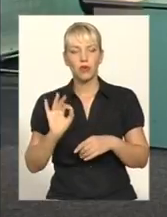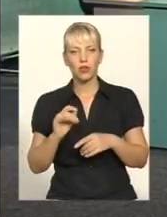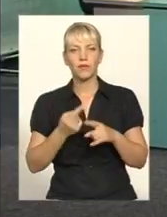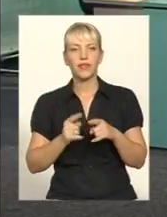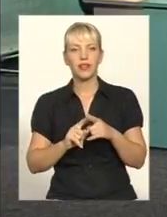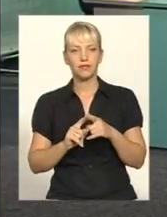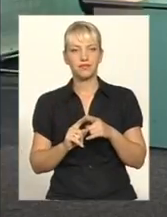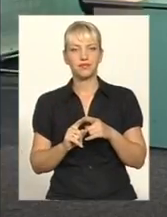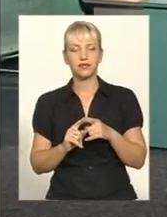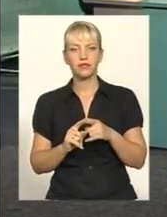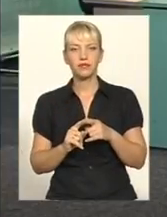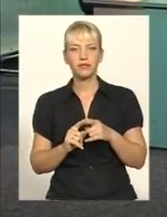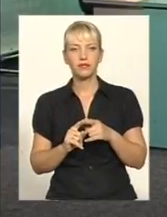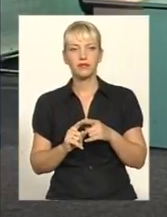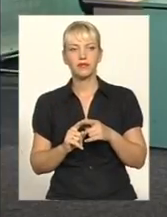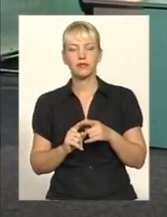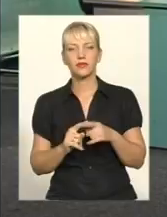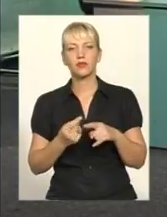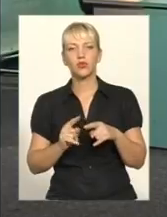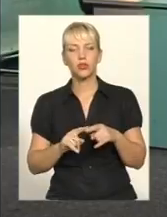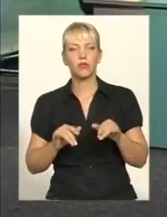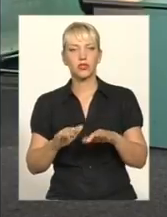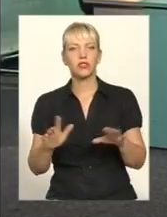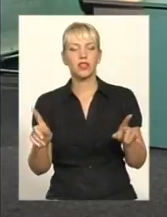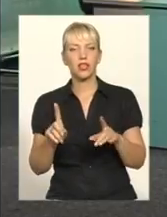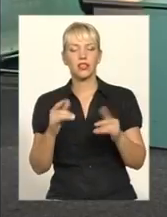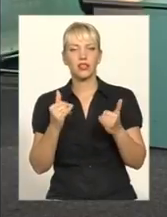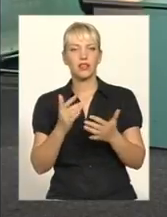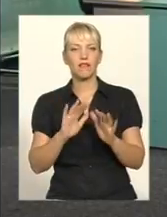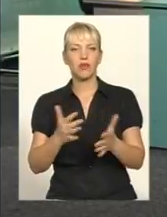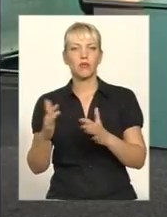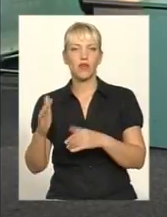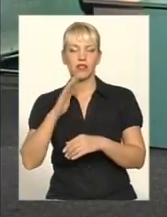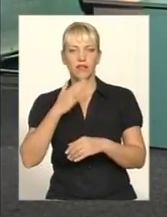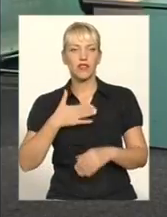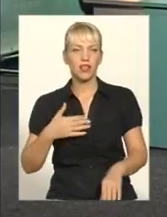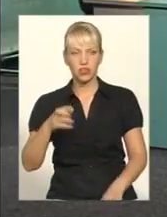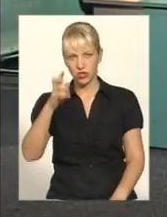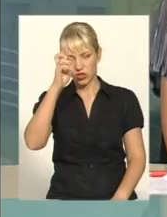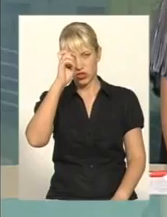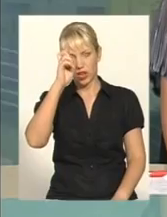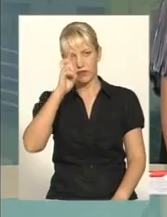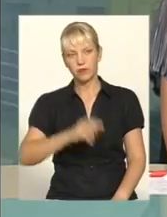те, ну, скажімо, про ті процеси, які відбуваються нині в нашій державі? І